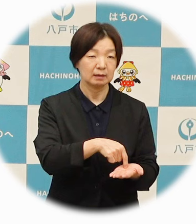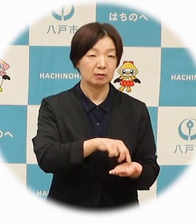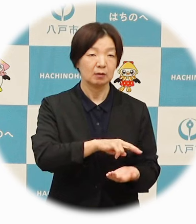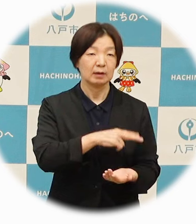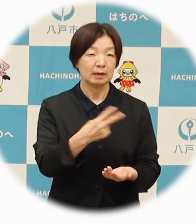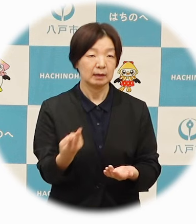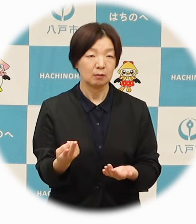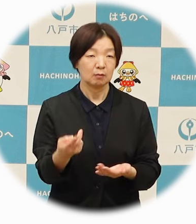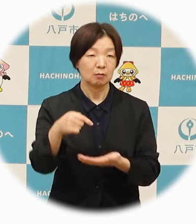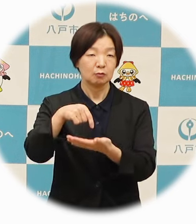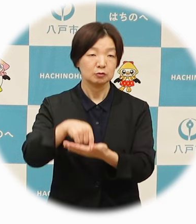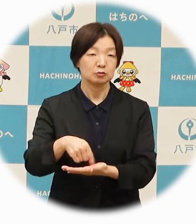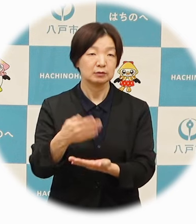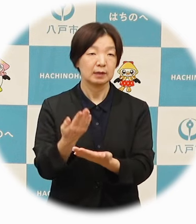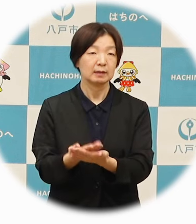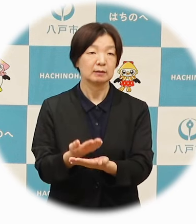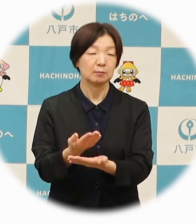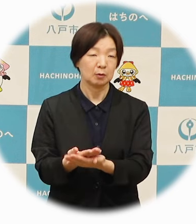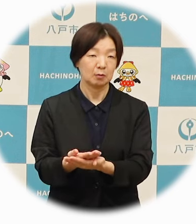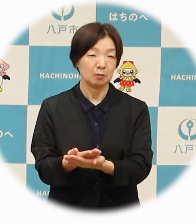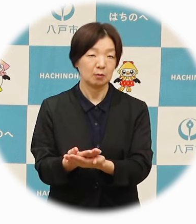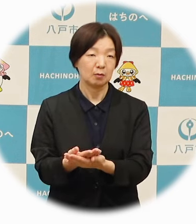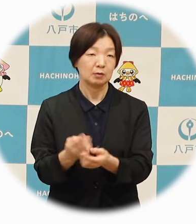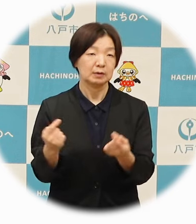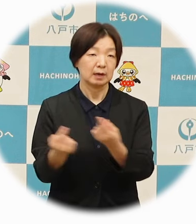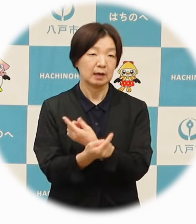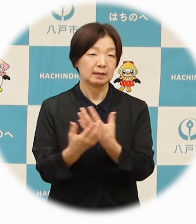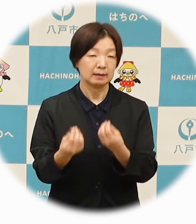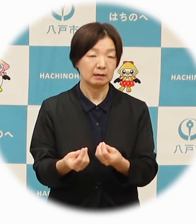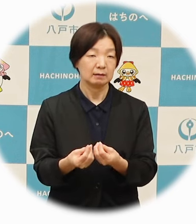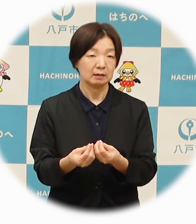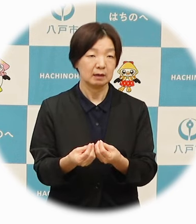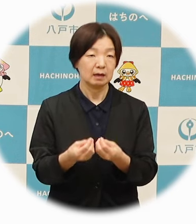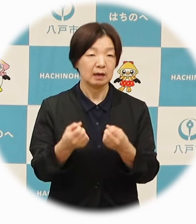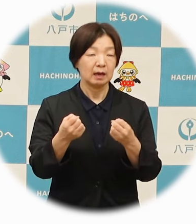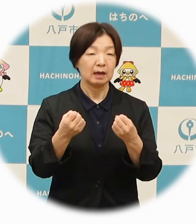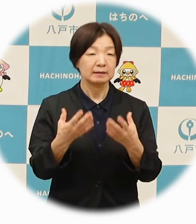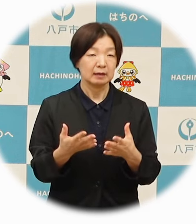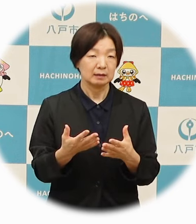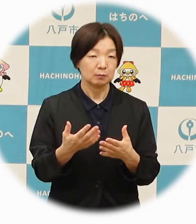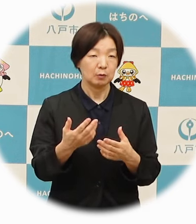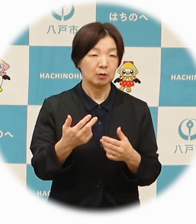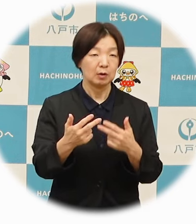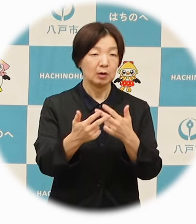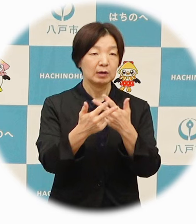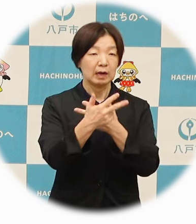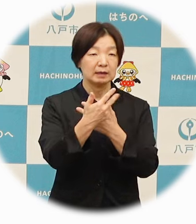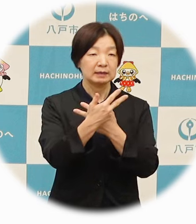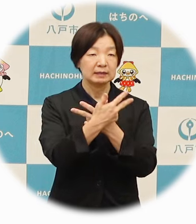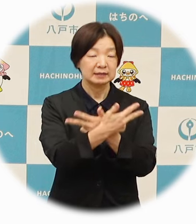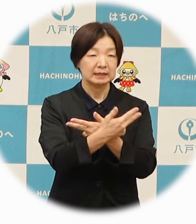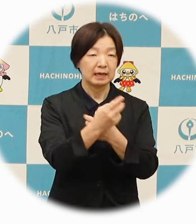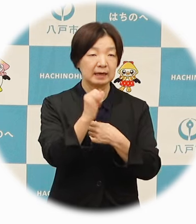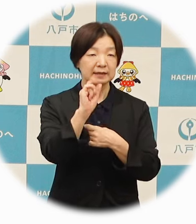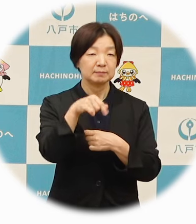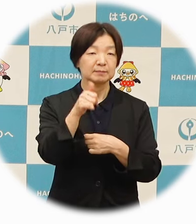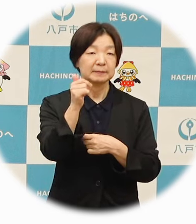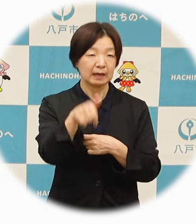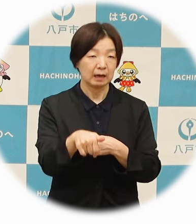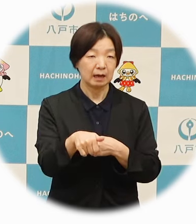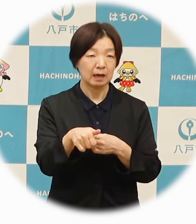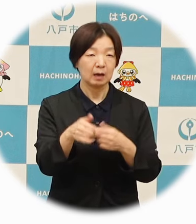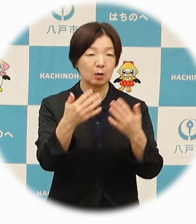望へ変更した上で、新たに八戸北インター第二工業団地への企業誘致に関